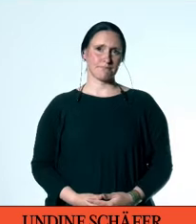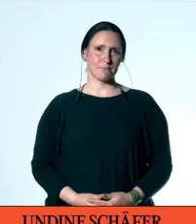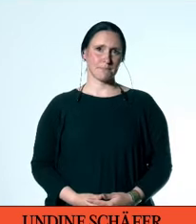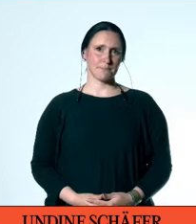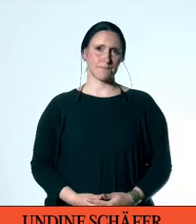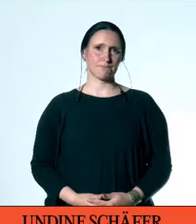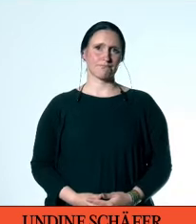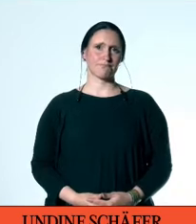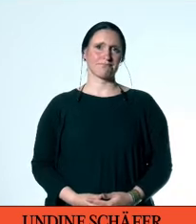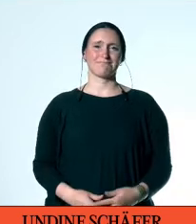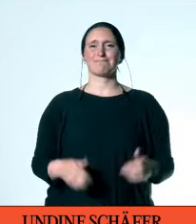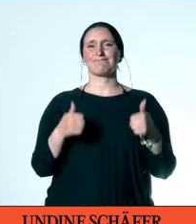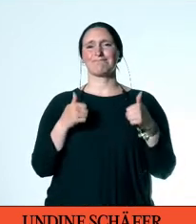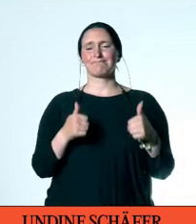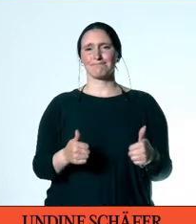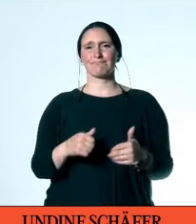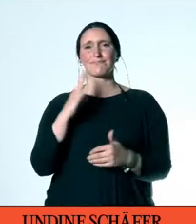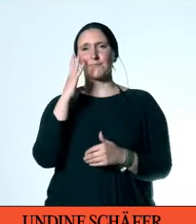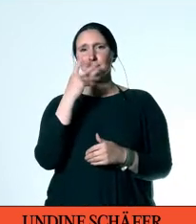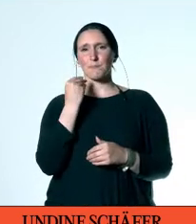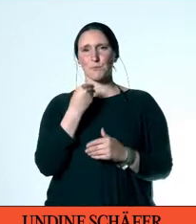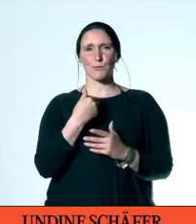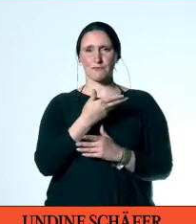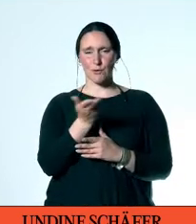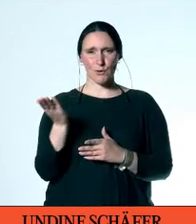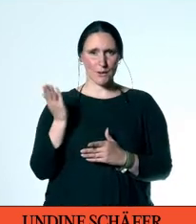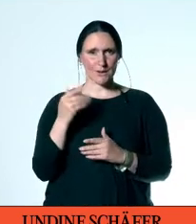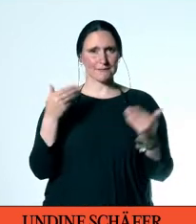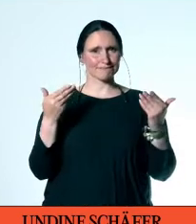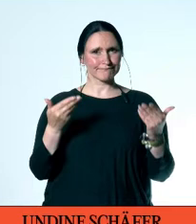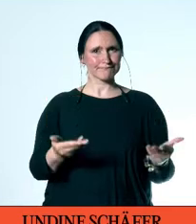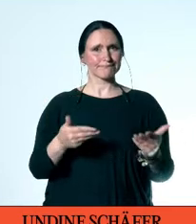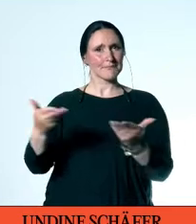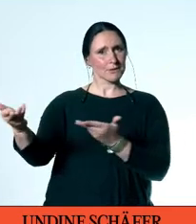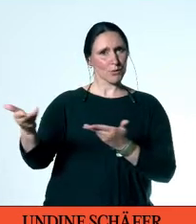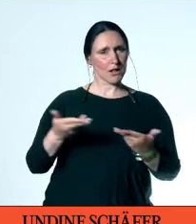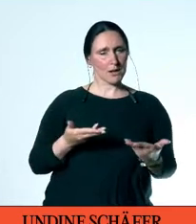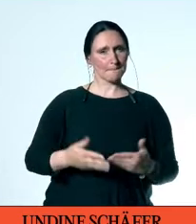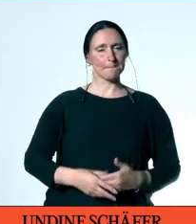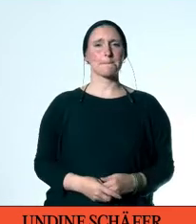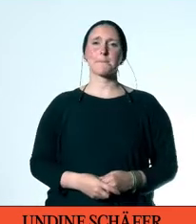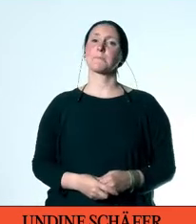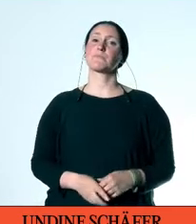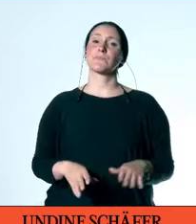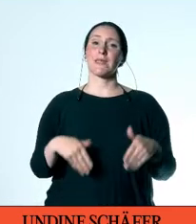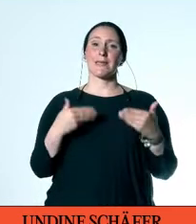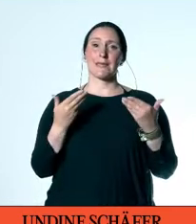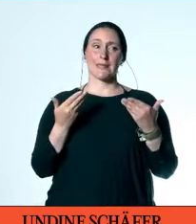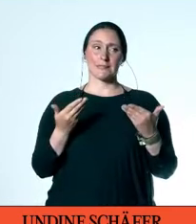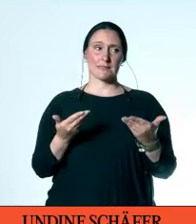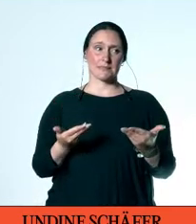That was beautiful, guys. Thank you. Ja, vielen Dank. Very welcome to the space. Und herzlich willkommen hier bei uns im